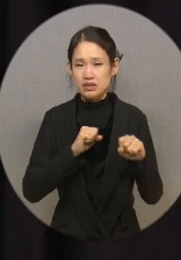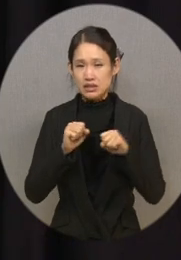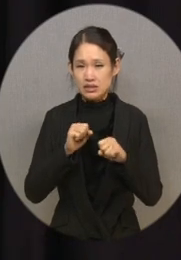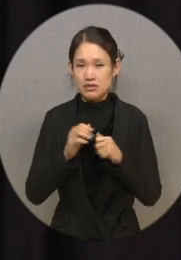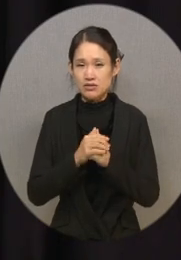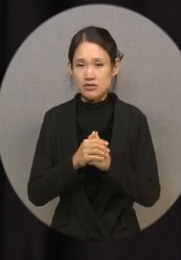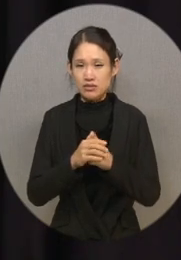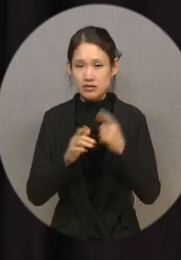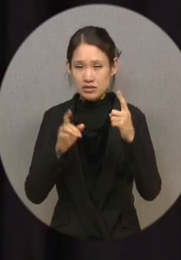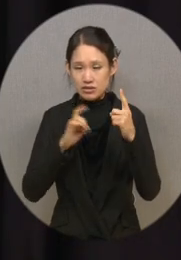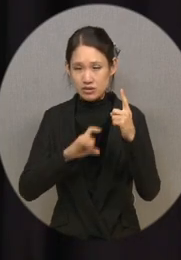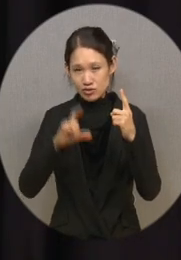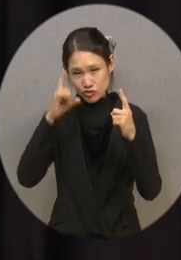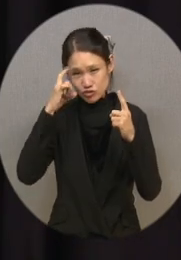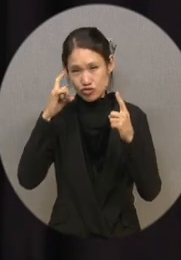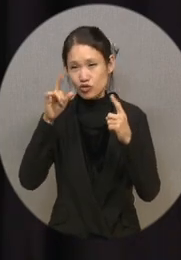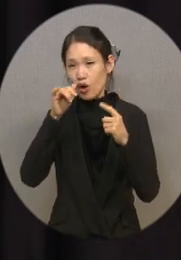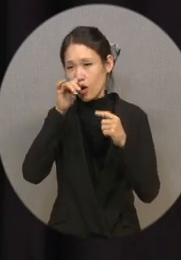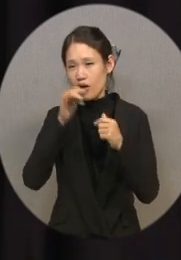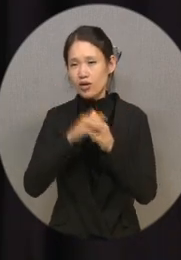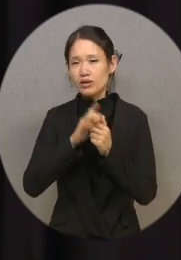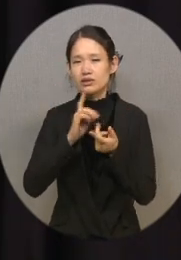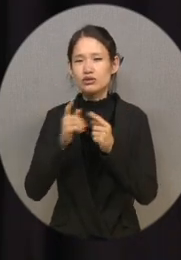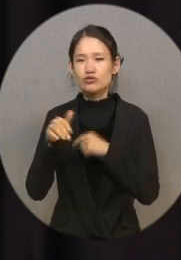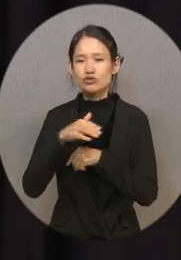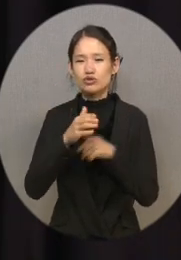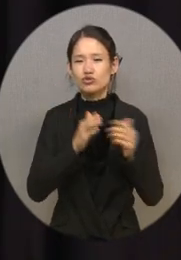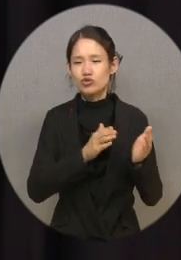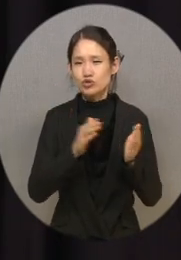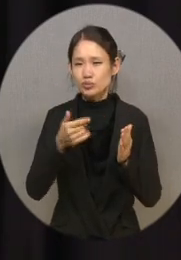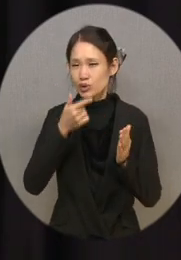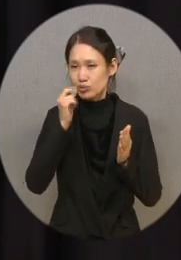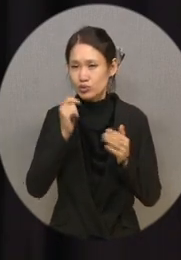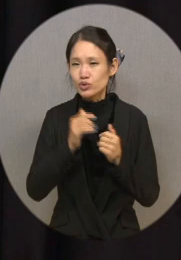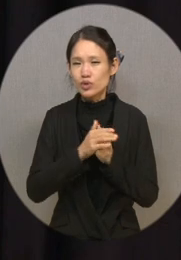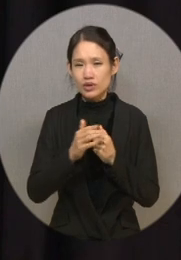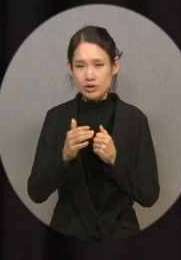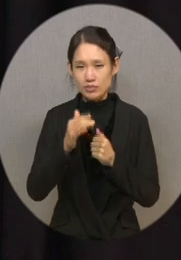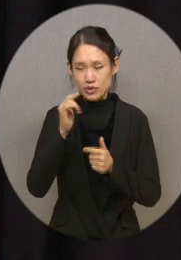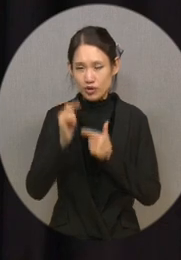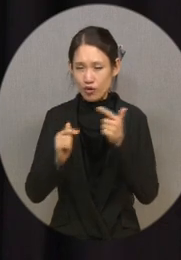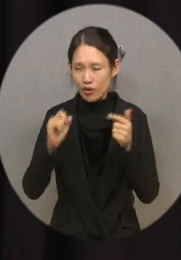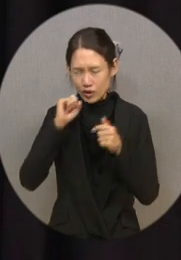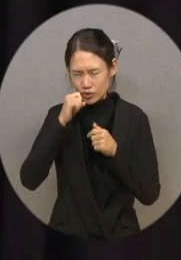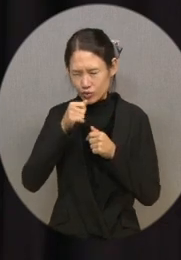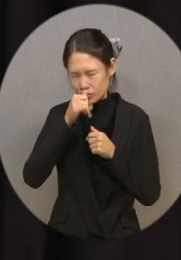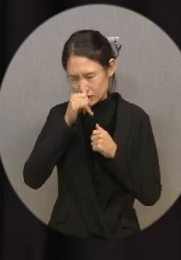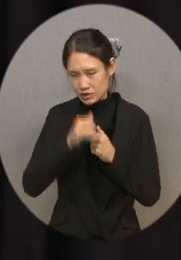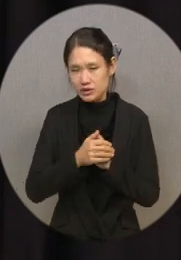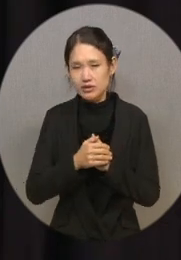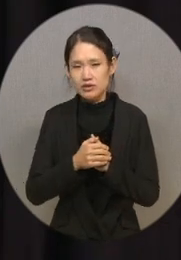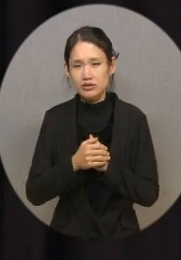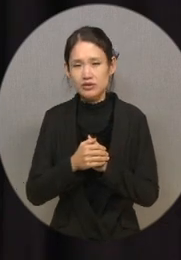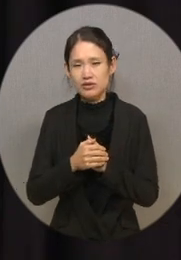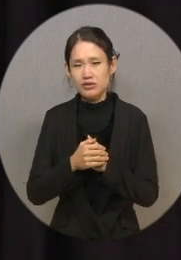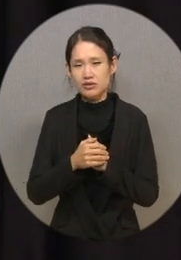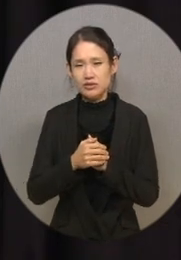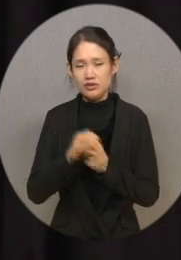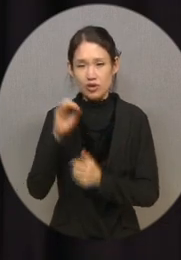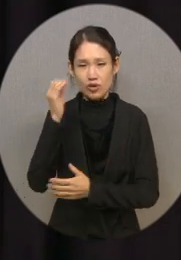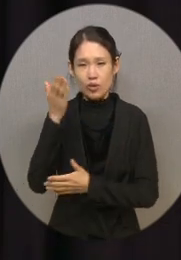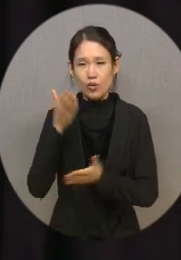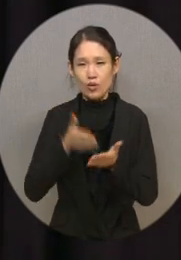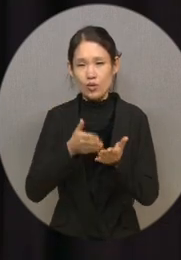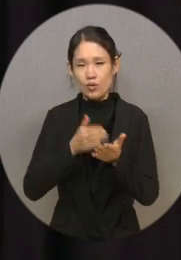하나 추억에 남는 거는 그 대신 우리가 준비가 안 됐기 때문에 많은 어려움이 따를 거다. 그래서 언론으로부터